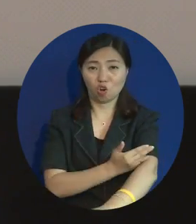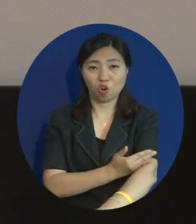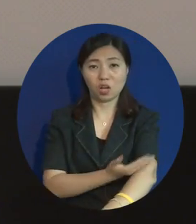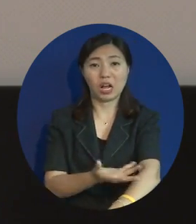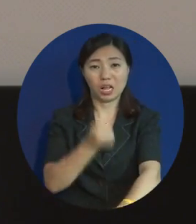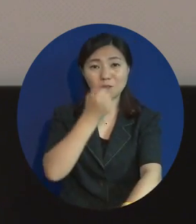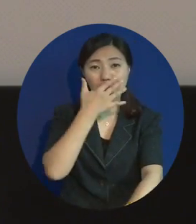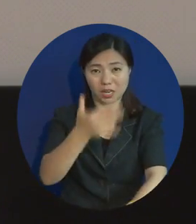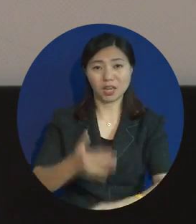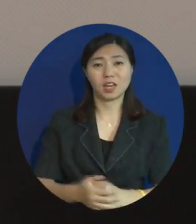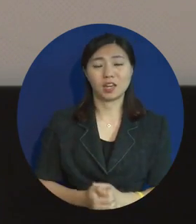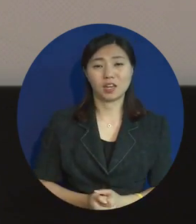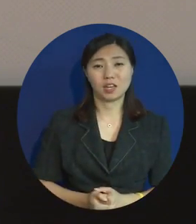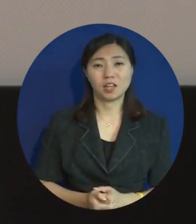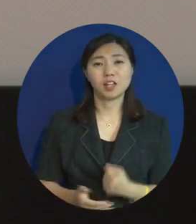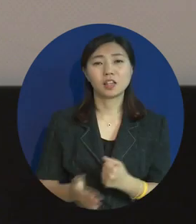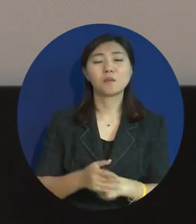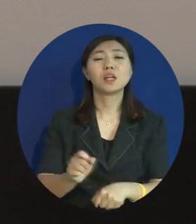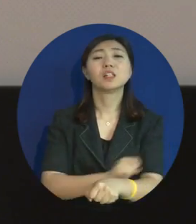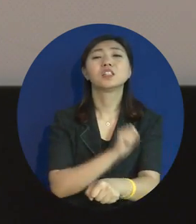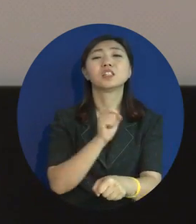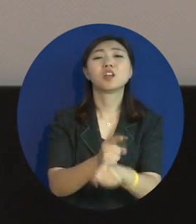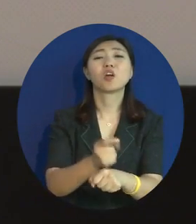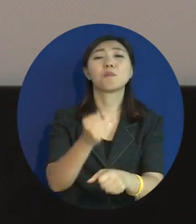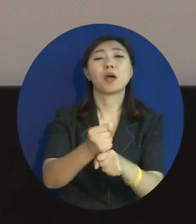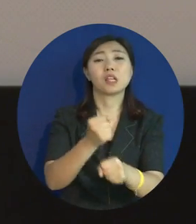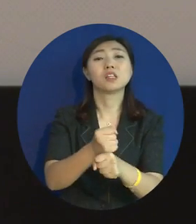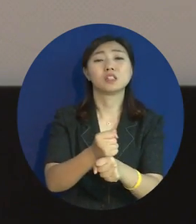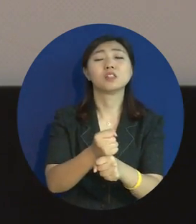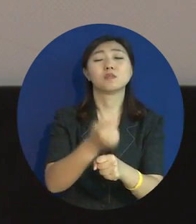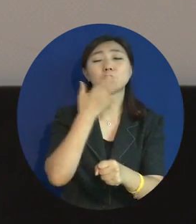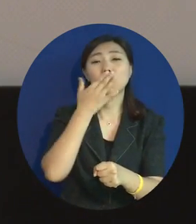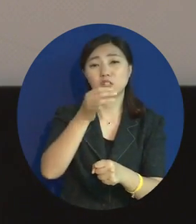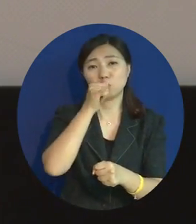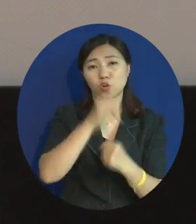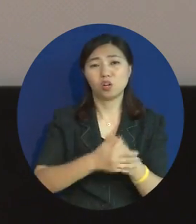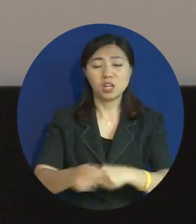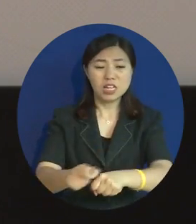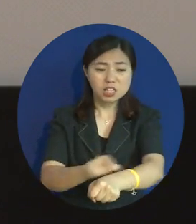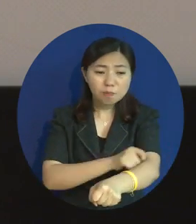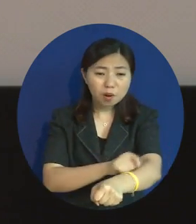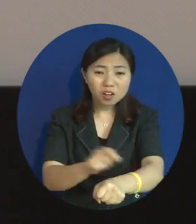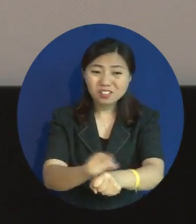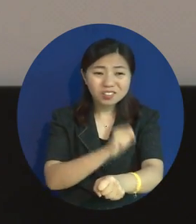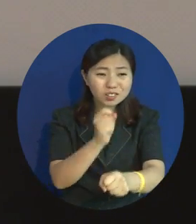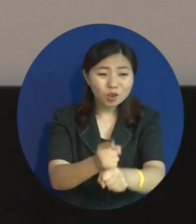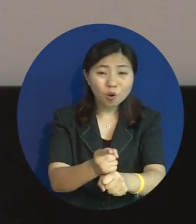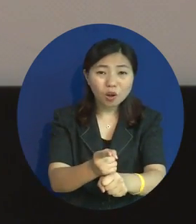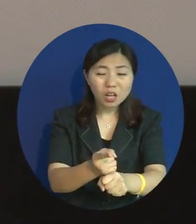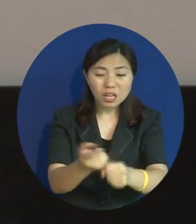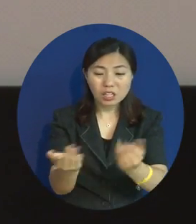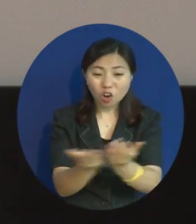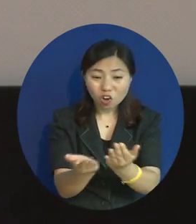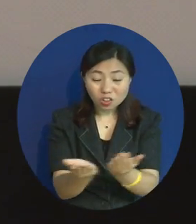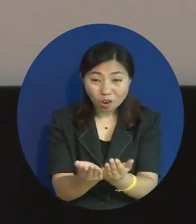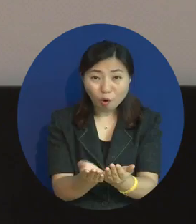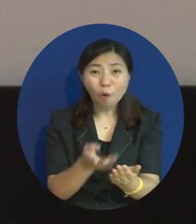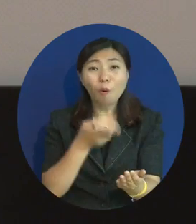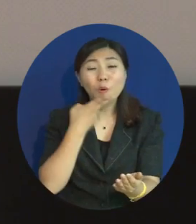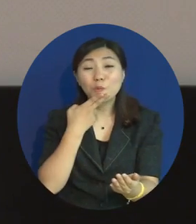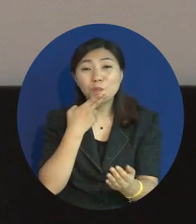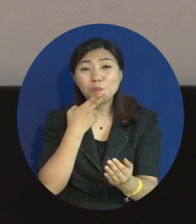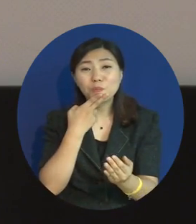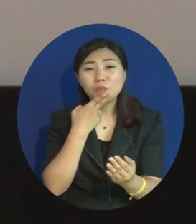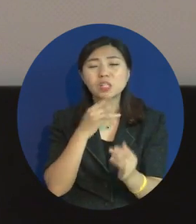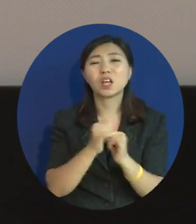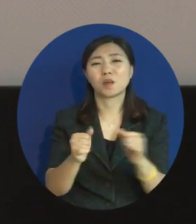생기는 거예요. 그래서 적성이 만들어지기도 한다. 세 번째, 특별한 적성이 없는 사람, 그거 둘 다 아닌